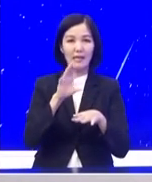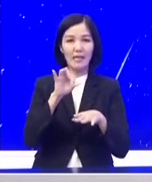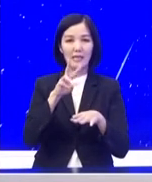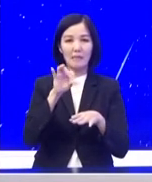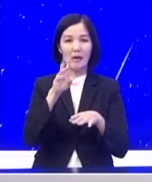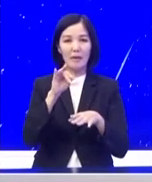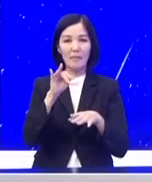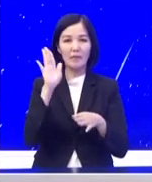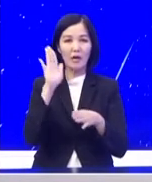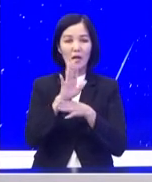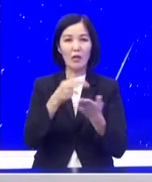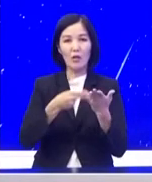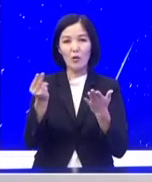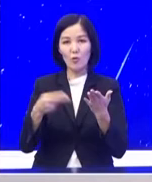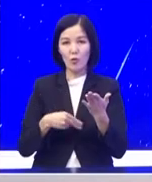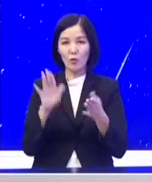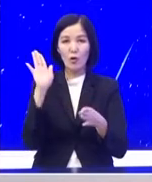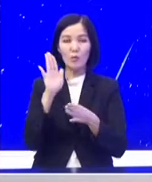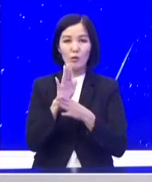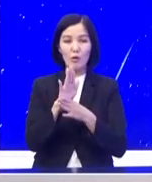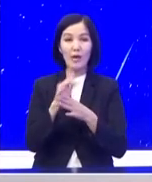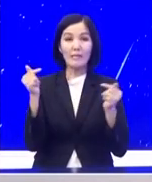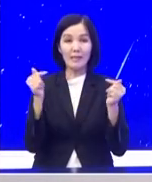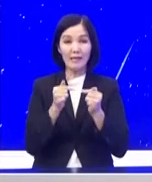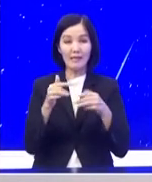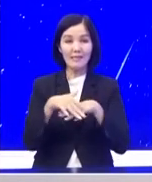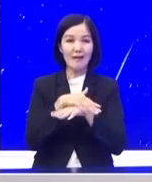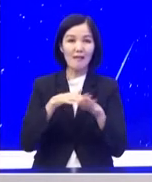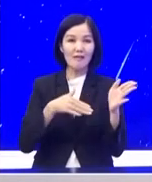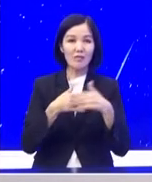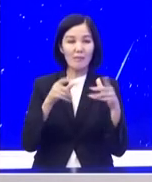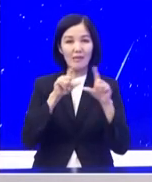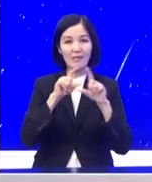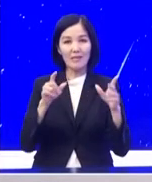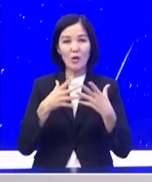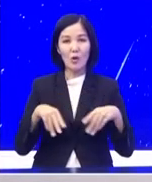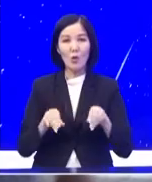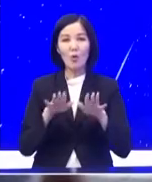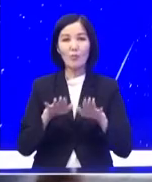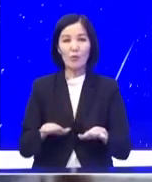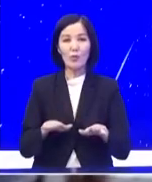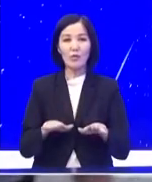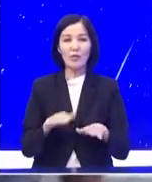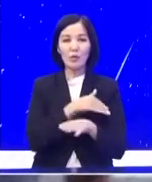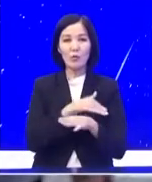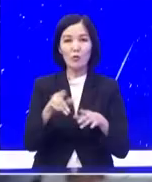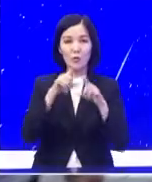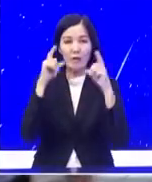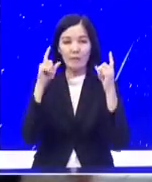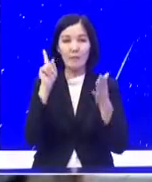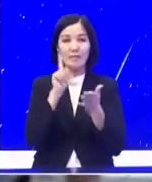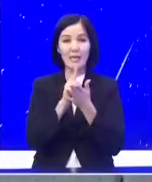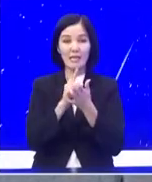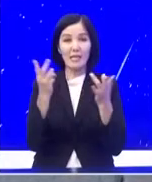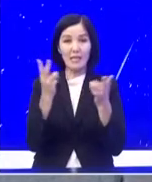Есмағанбетова осындай қаулыға қол қойды. Бұйрыққа сәйкес халық жабық нысандар мен қоғамдық орындарда көшеде қорғаныс құралынсыз